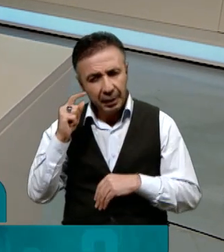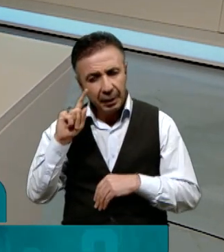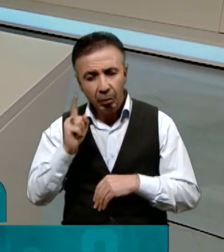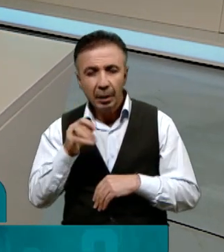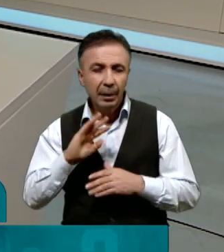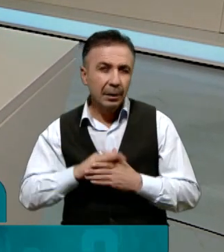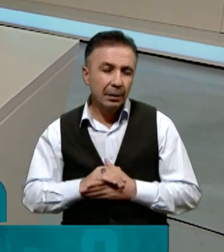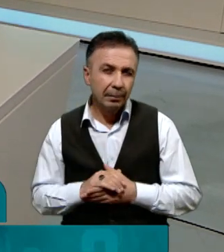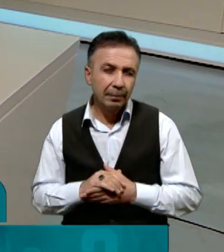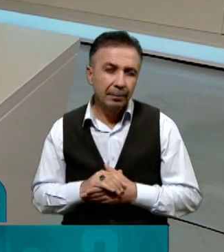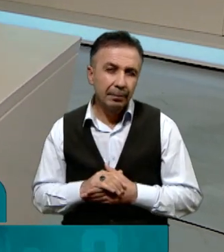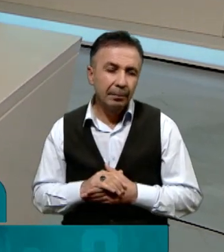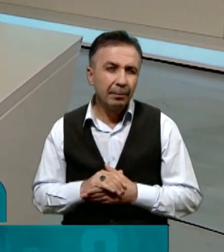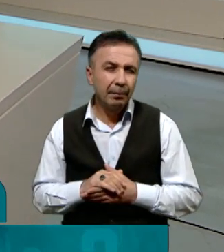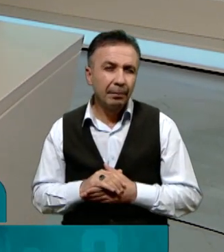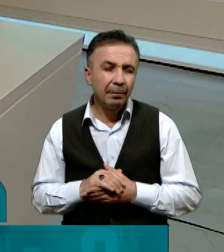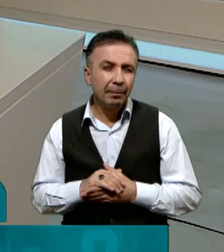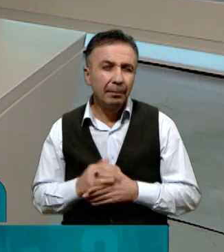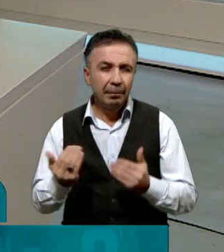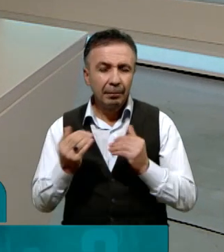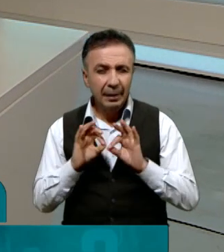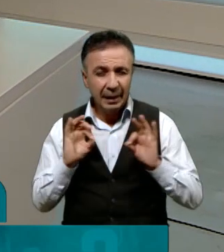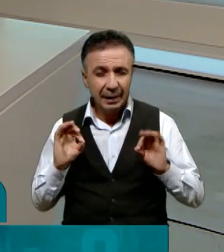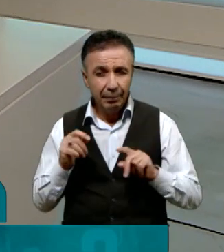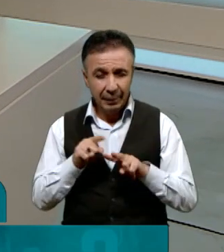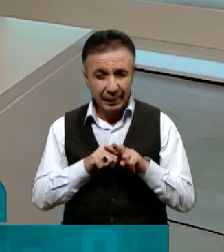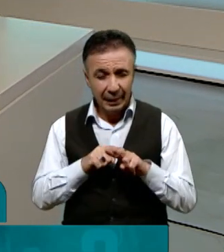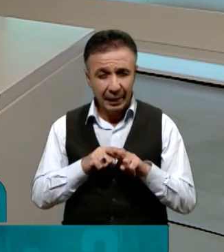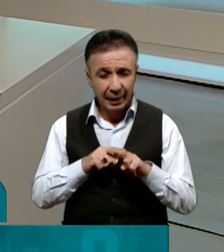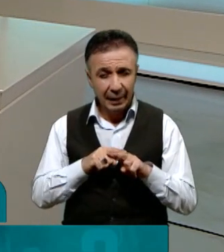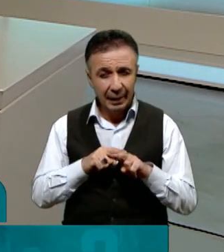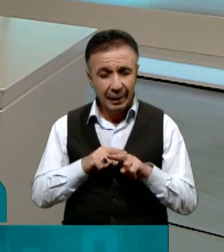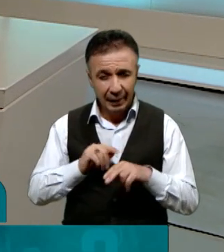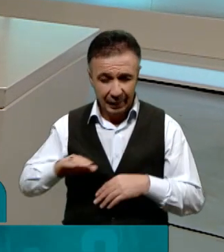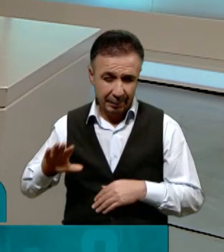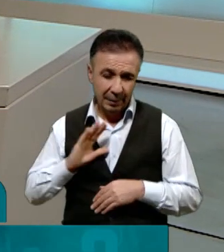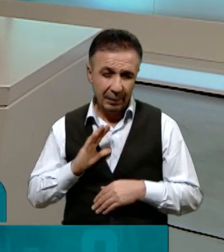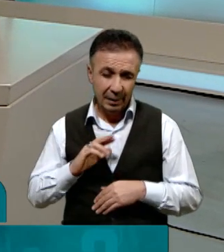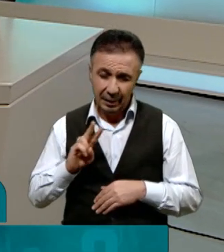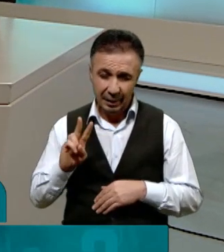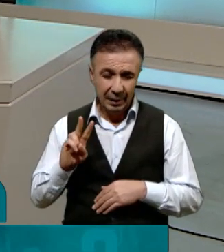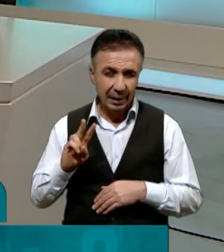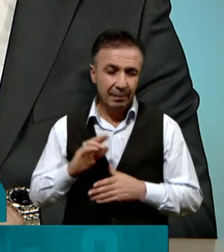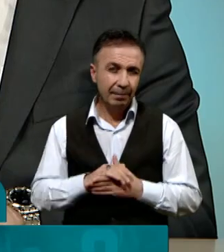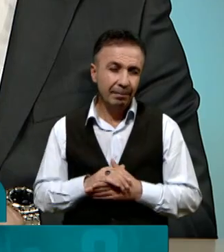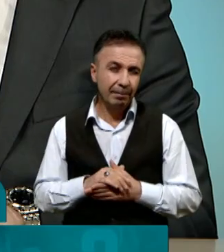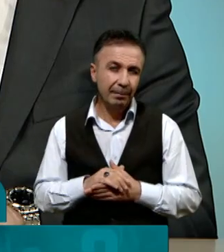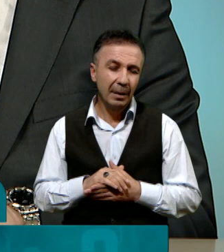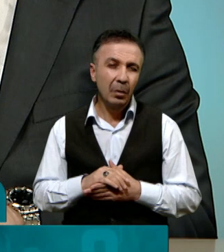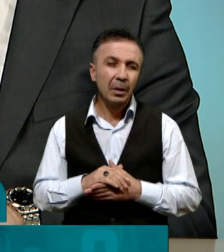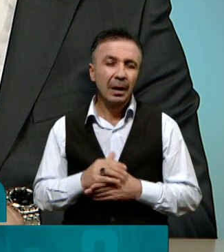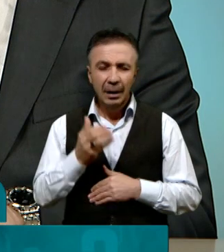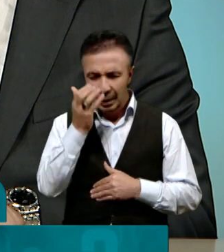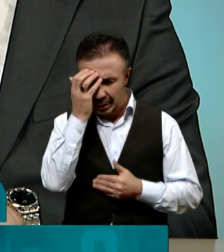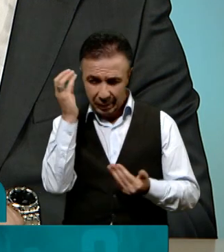ama bizim yetim yeğenlerimiz var. Annem bakıyor çocuklara da. İki evet. tane. Bunlara sadaka